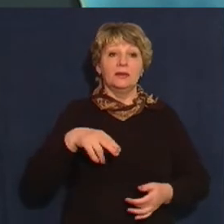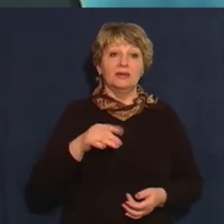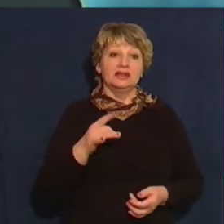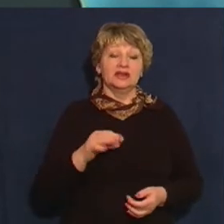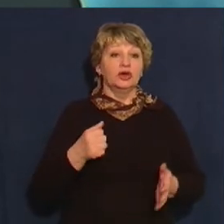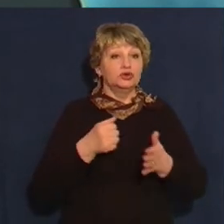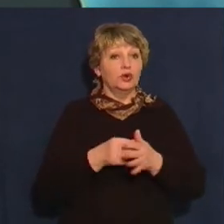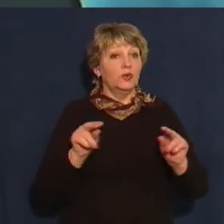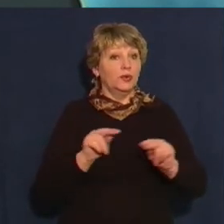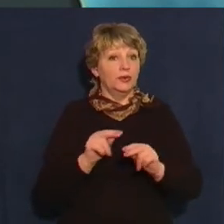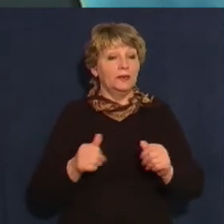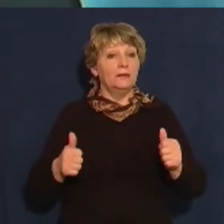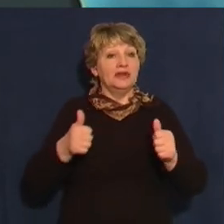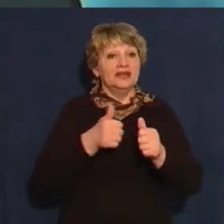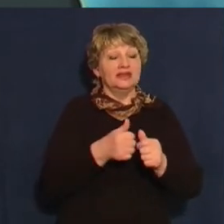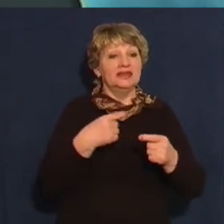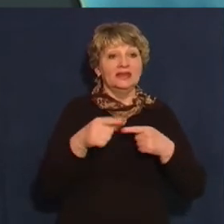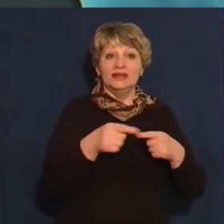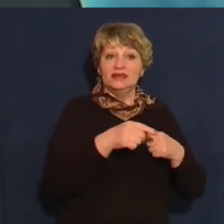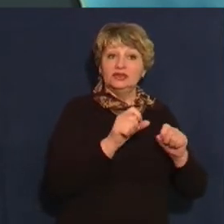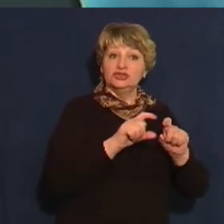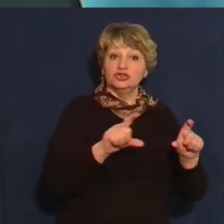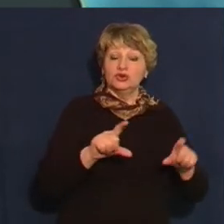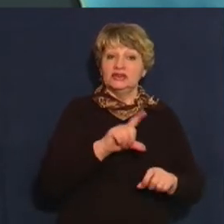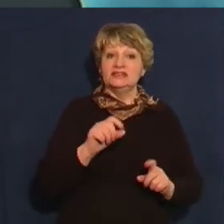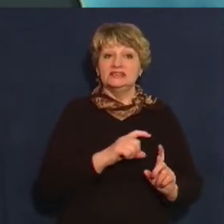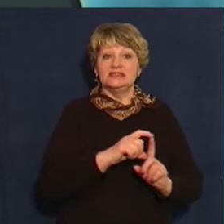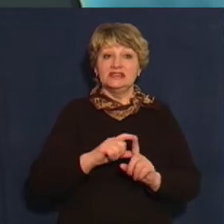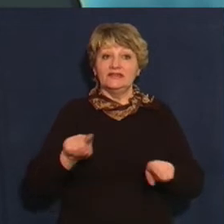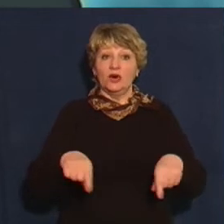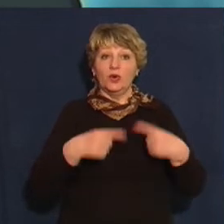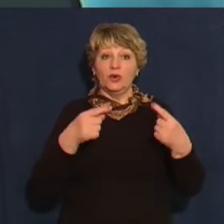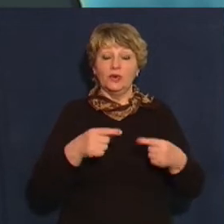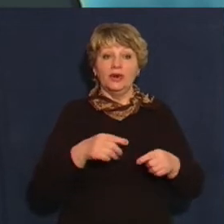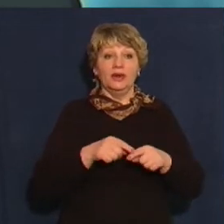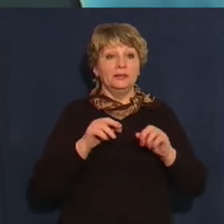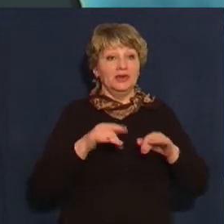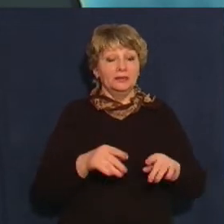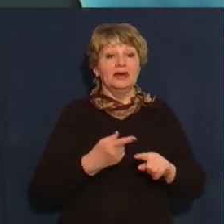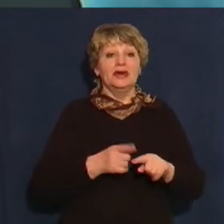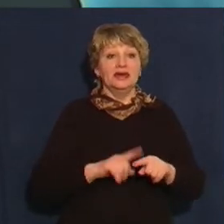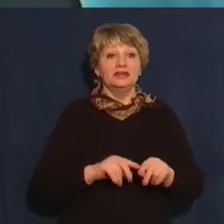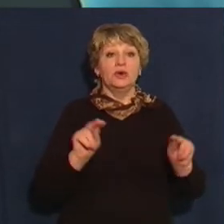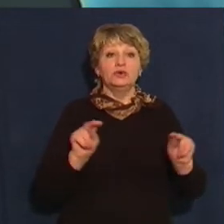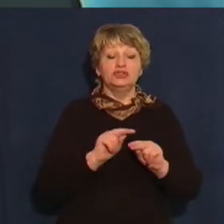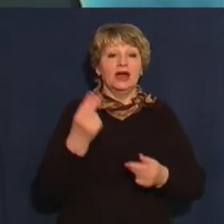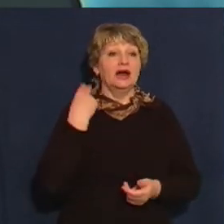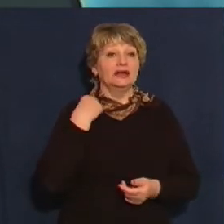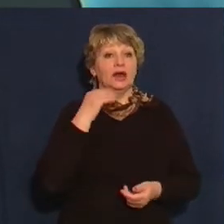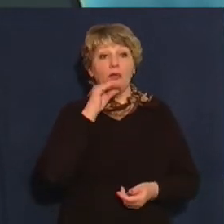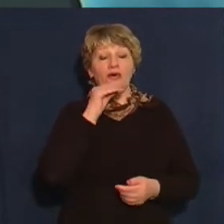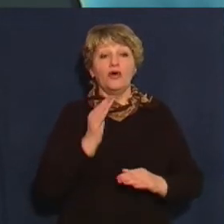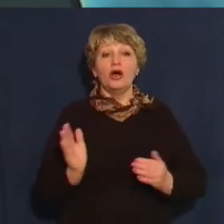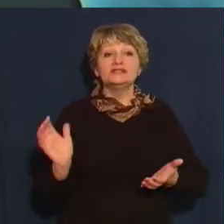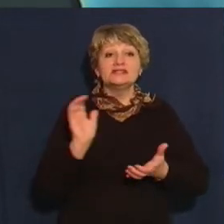приєдналися школярі із інших шкіл міста. Зі слів організаторки заходу Юлії Рабенко, у такий спосіб вчителі англійської мови знайомлять